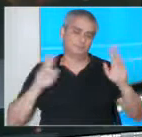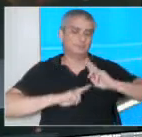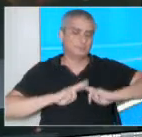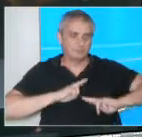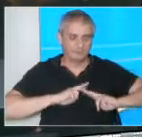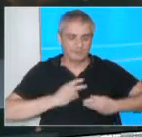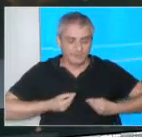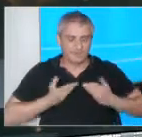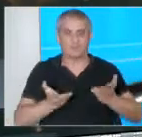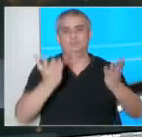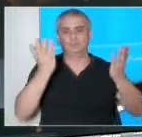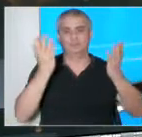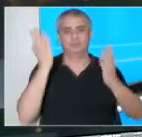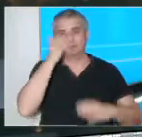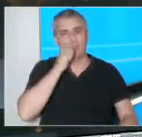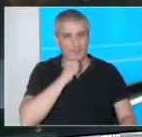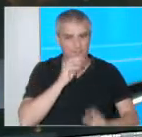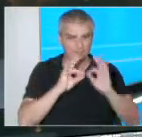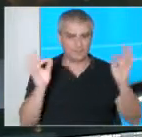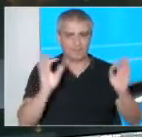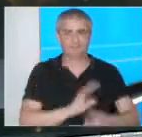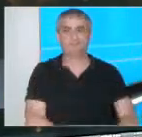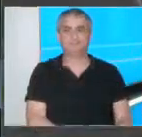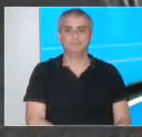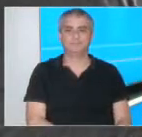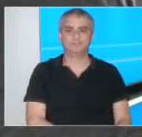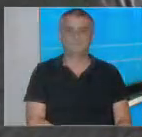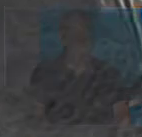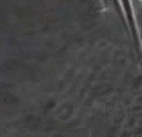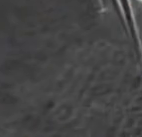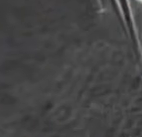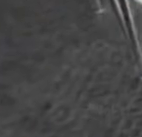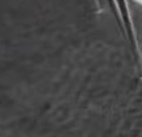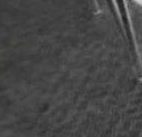מתייסרת ומתמסרת. יפה. שחור לבן, מתחילים.